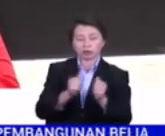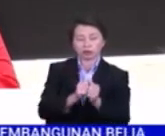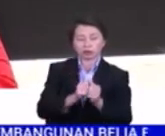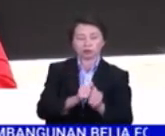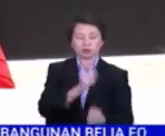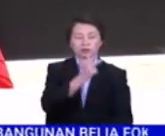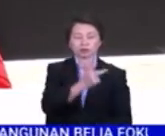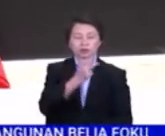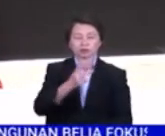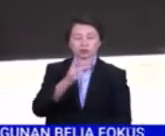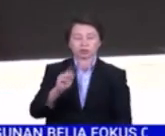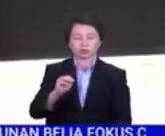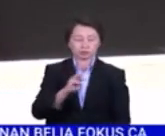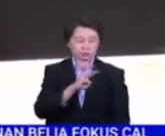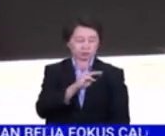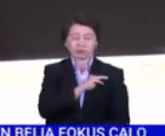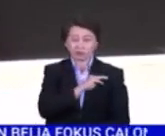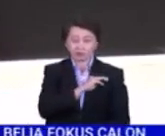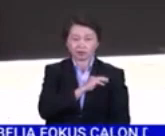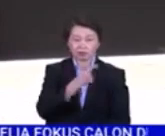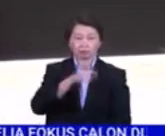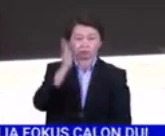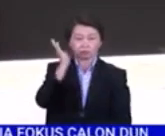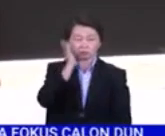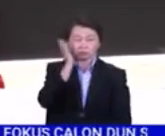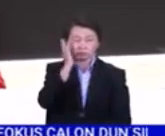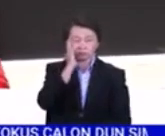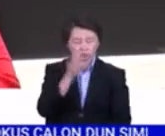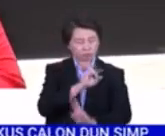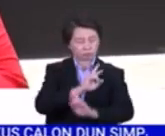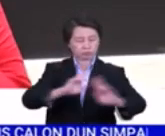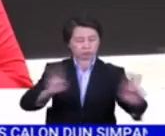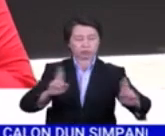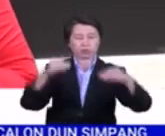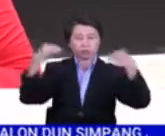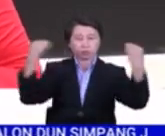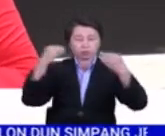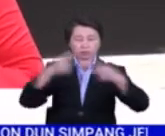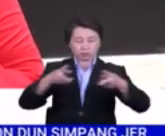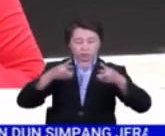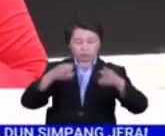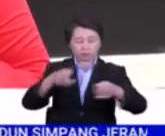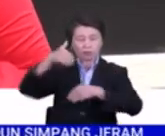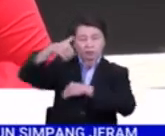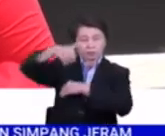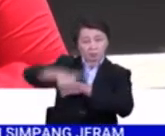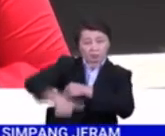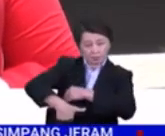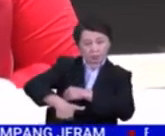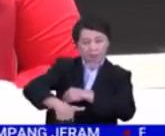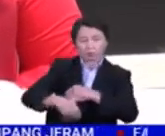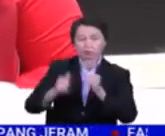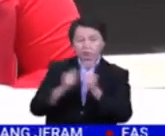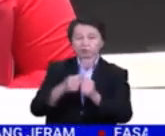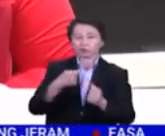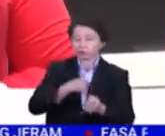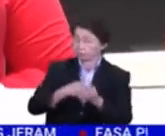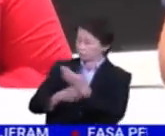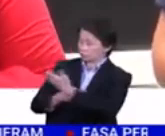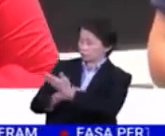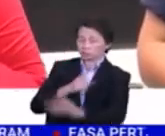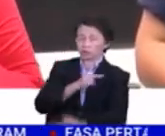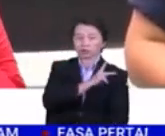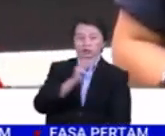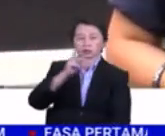Musa. Baik, bagi mengetahui dengan lebih mengenai persiapan bagi majlis perasmian pada malam ini, bersama-sama saya ketika ini ialah Ketua Riuh